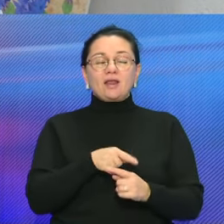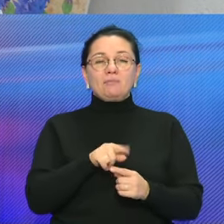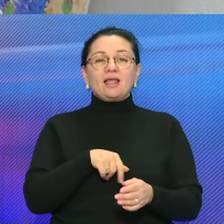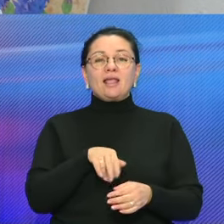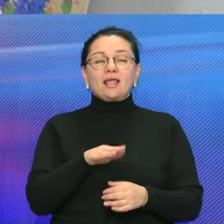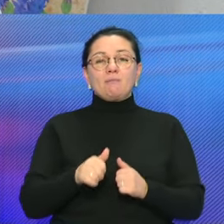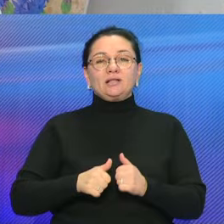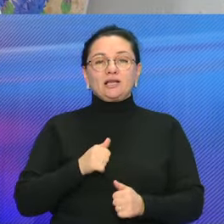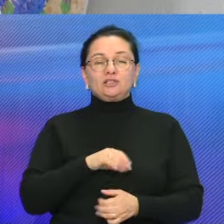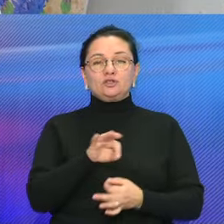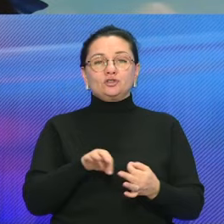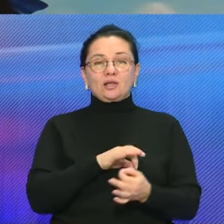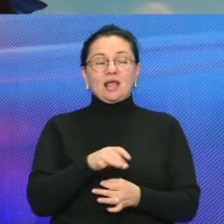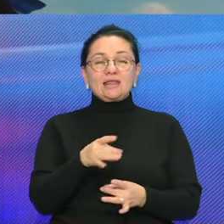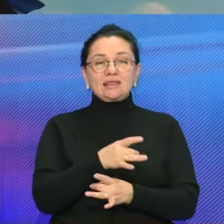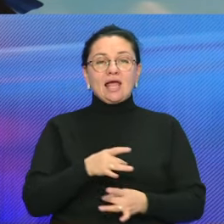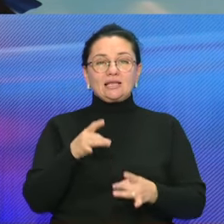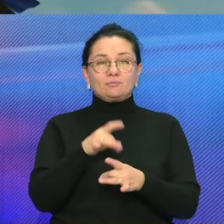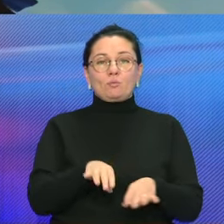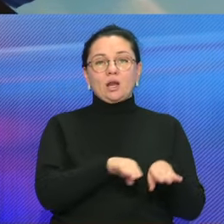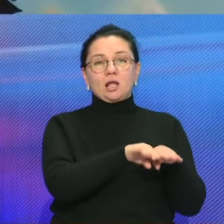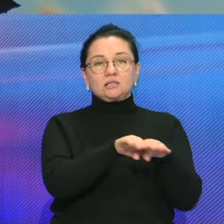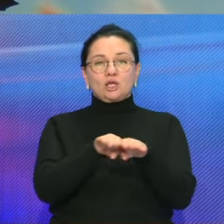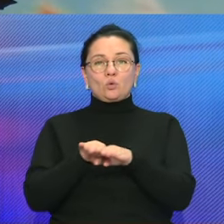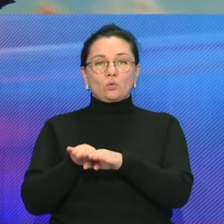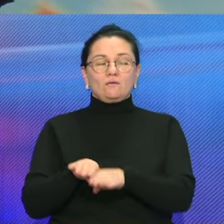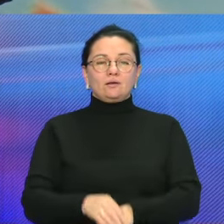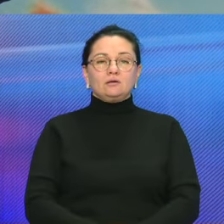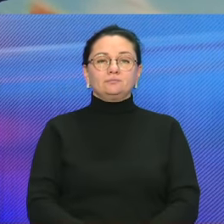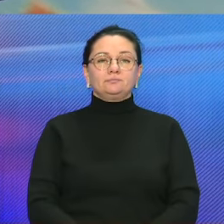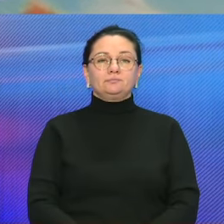патрыятычным праектам на рэспубліканскі ўзровень.